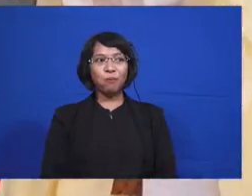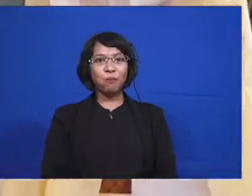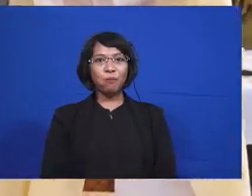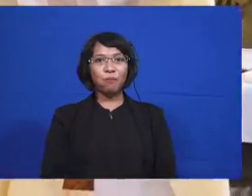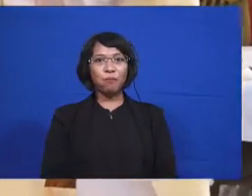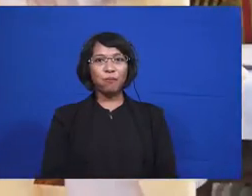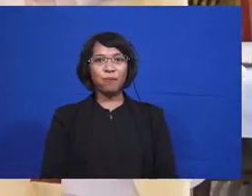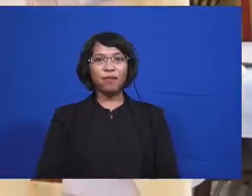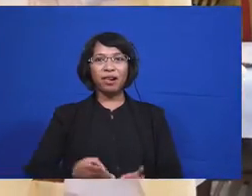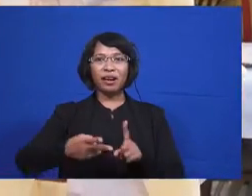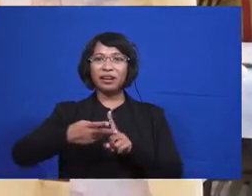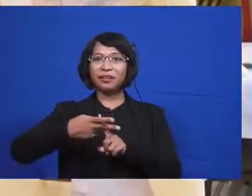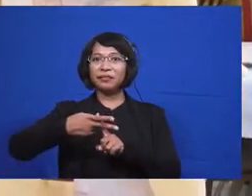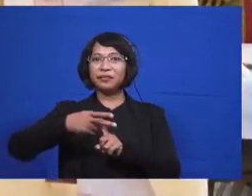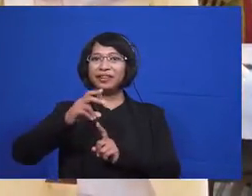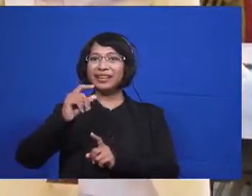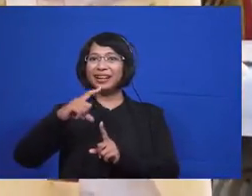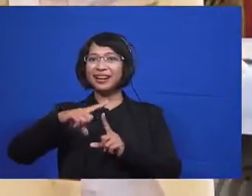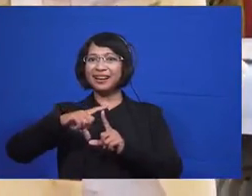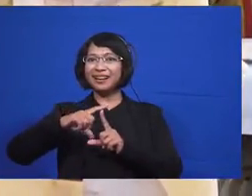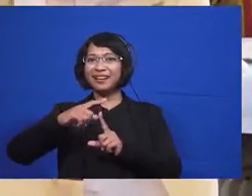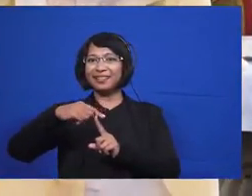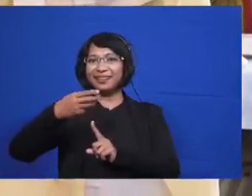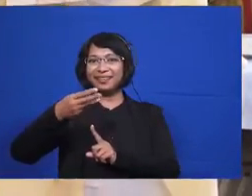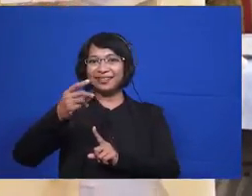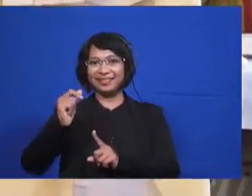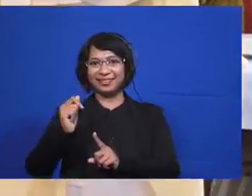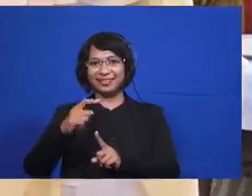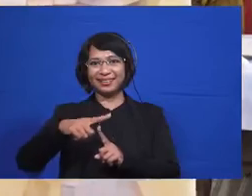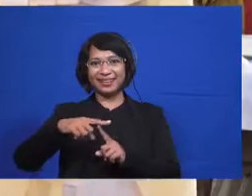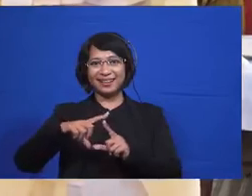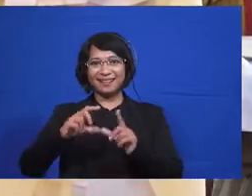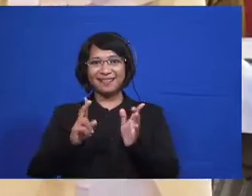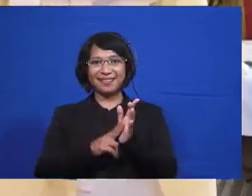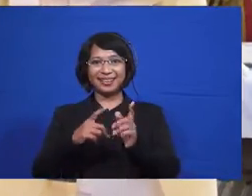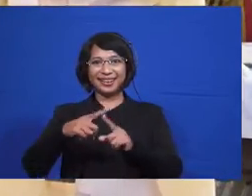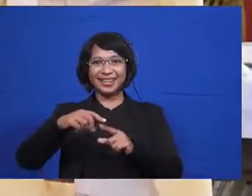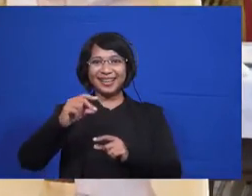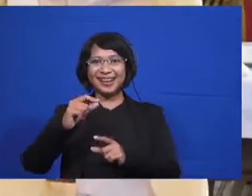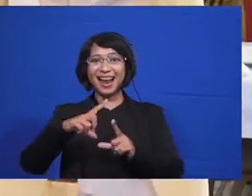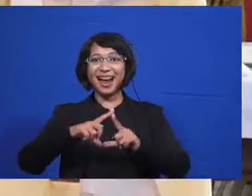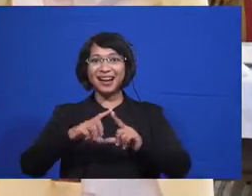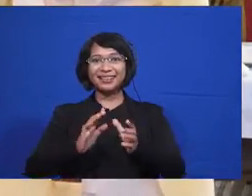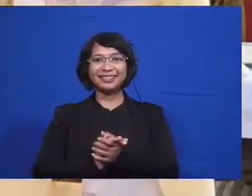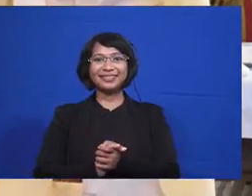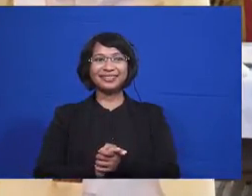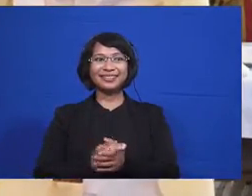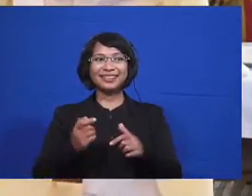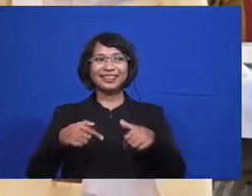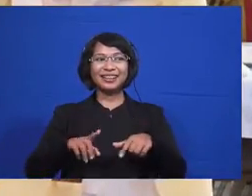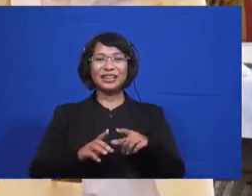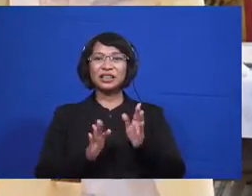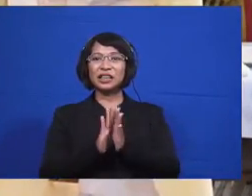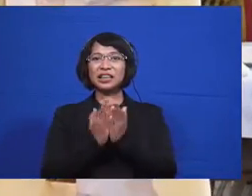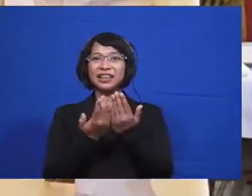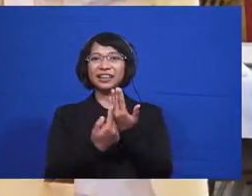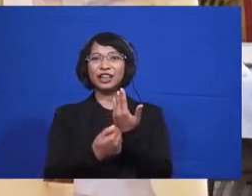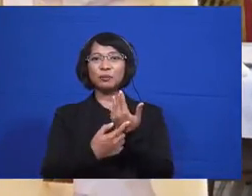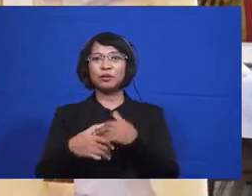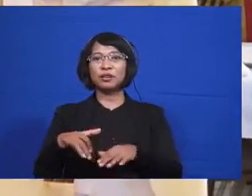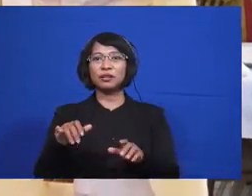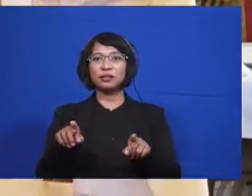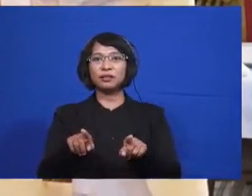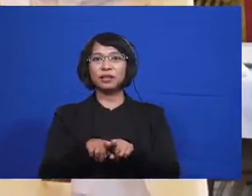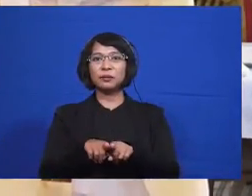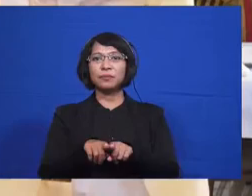Frater Tantra, ini sama, kitab sucinya sama, salibnya juga sama,